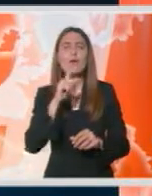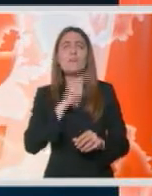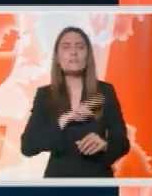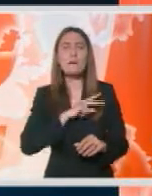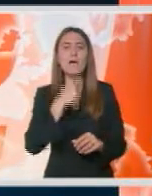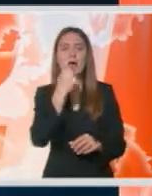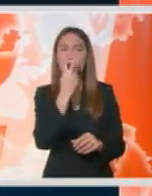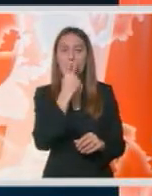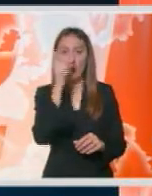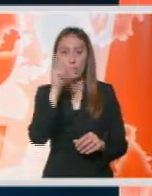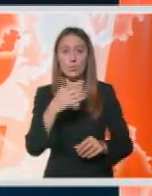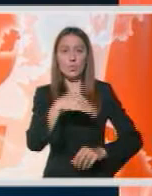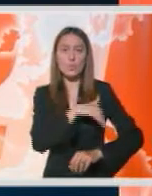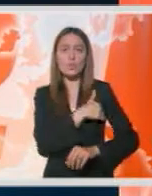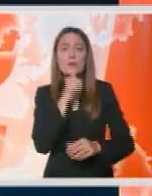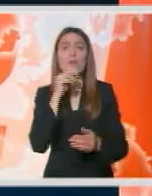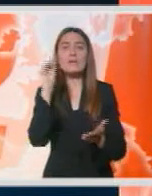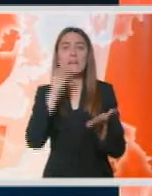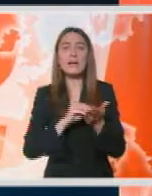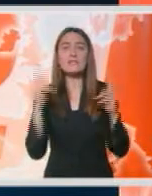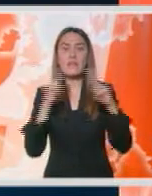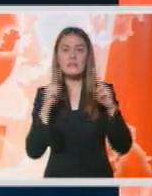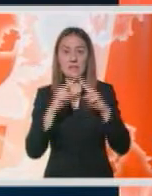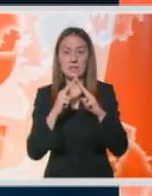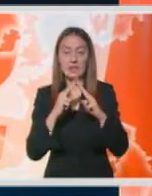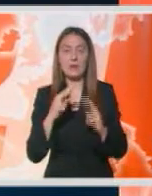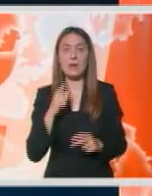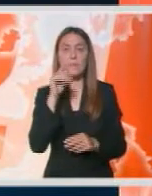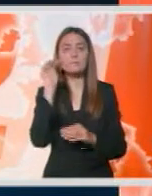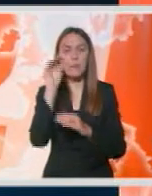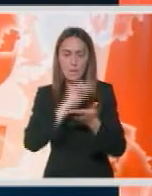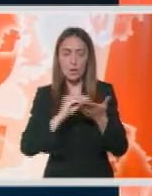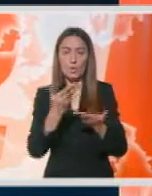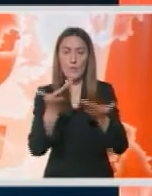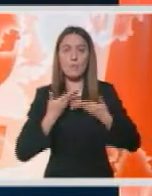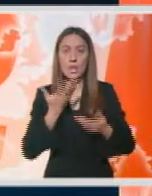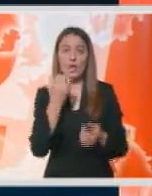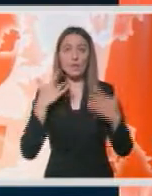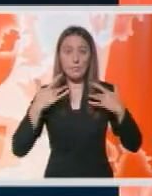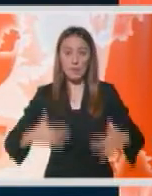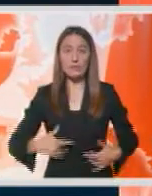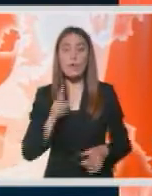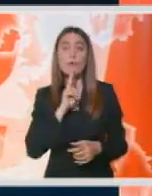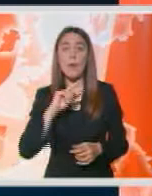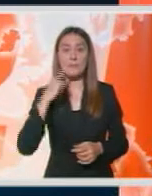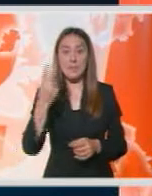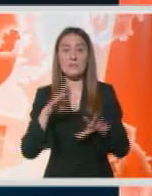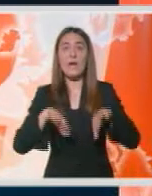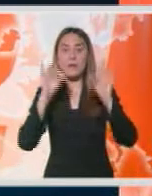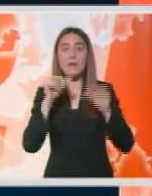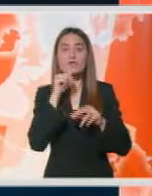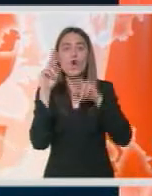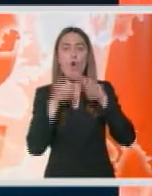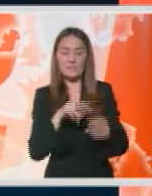jednu maloletnu učenicu i zakazivao joj sastanke. Poruke dobijene od profesora u kojima je poziva da se nađu i